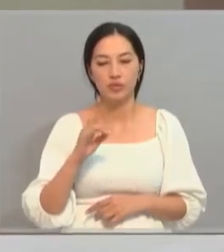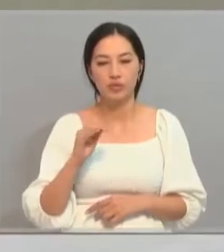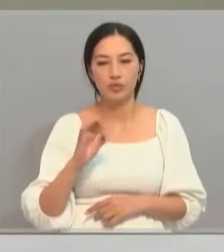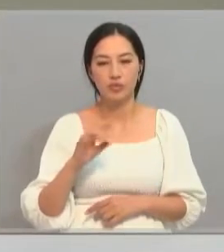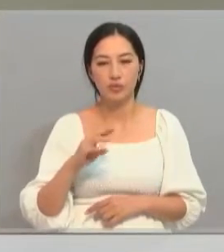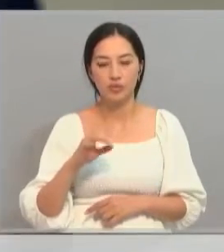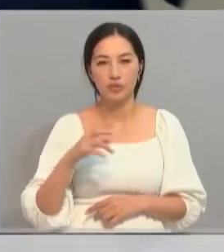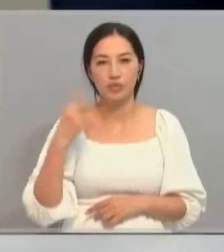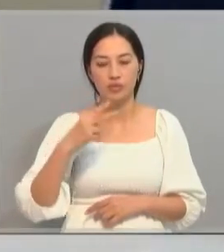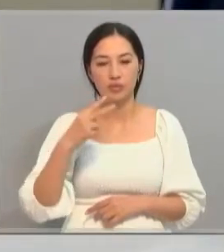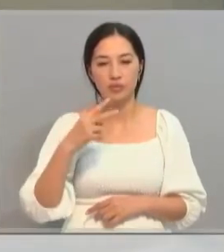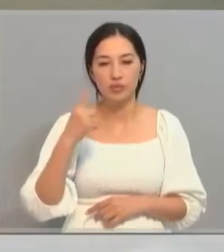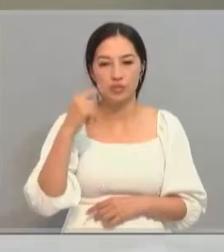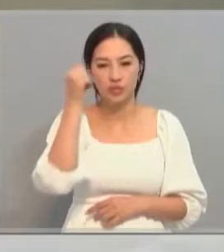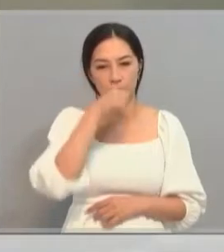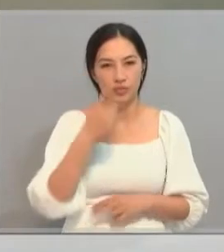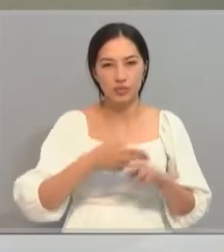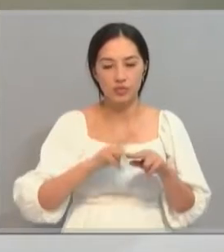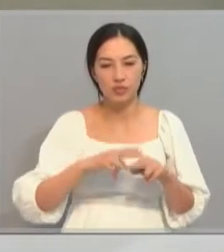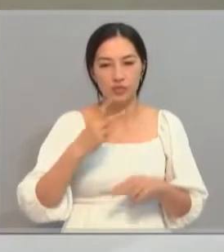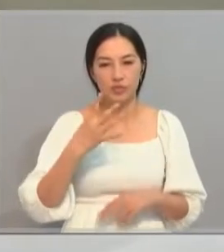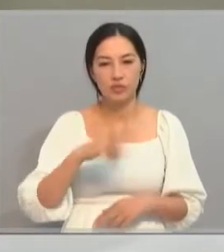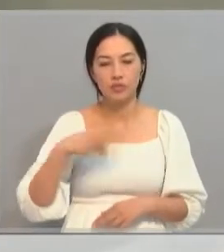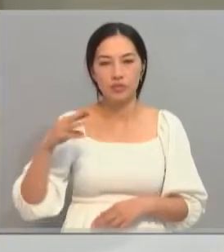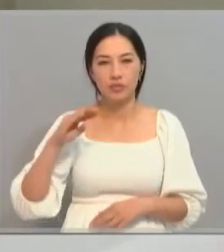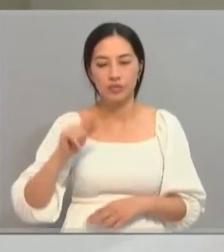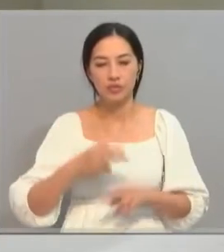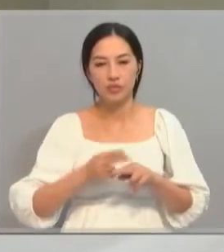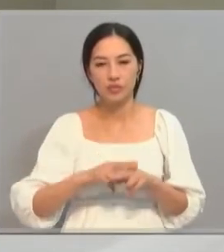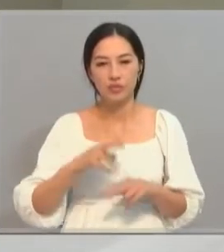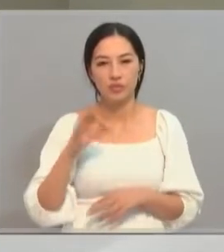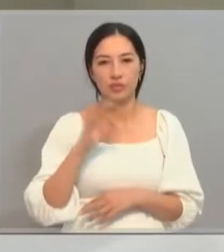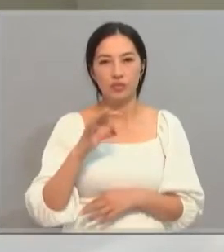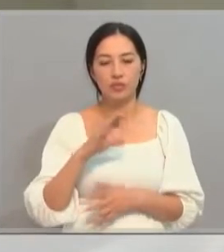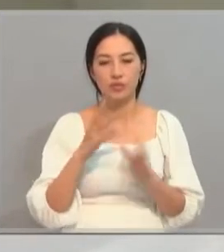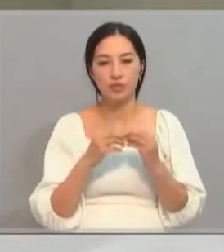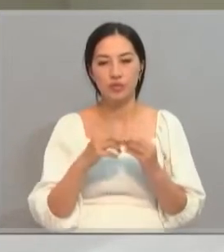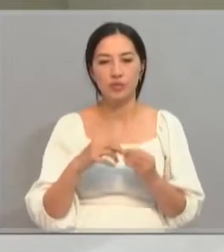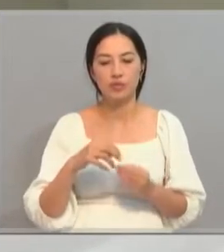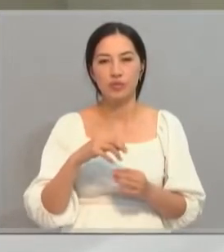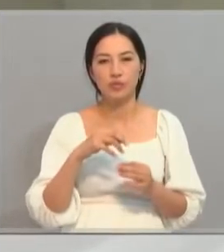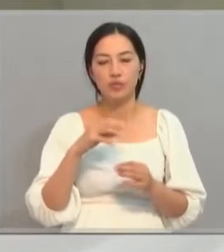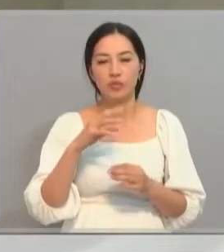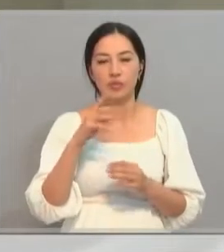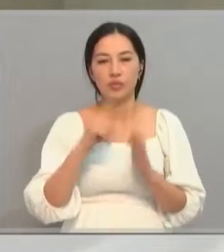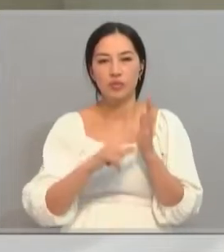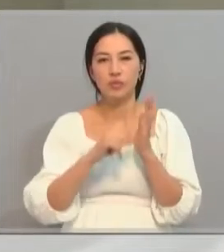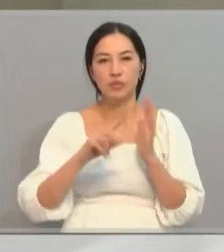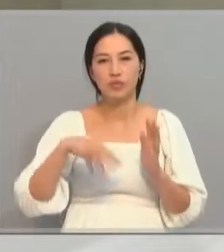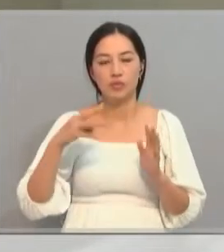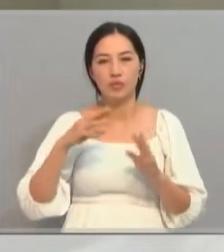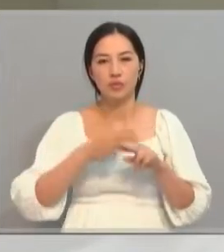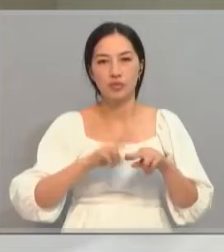целом в 2021 году было введено 24,7 миллиардов тенге. Из них освоено 14 миллиардов. 10,7 миллиардов